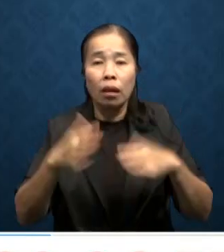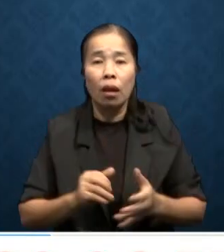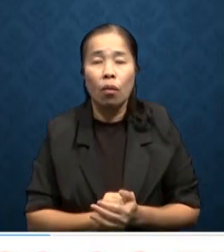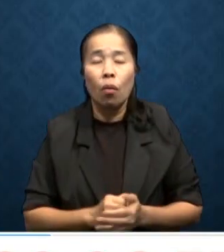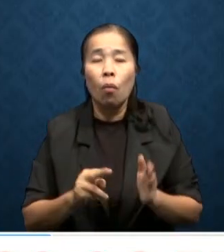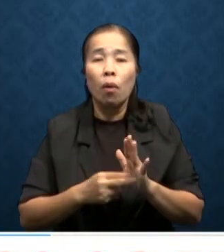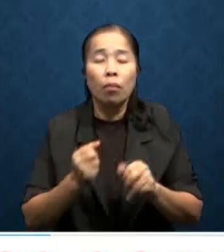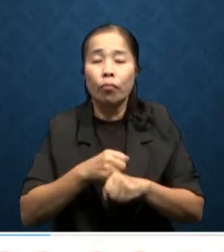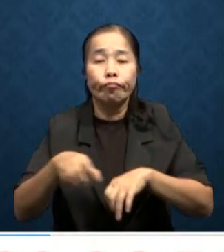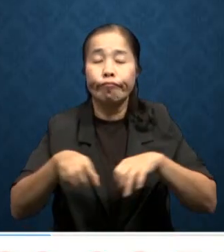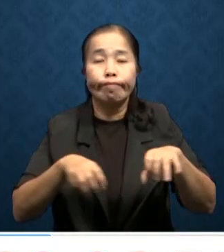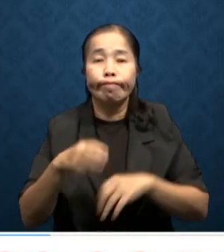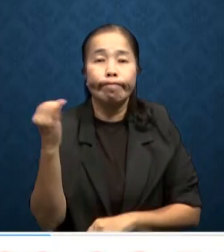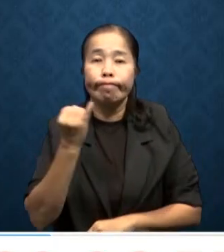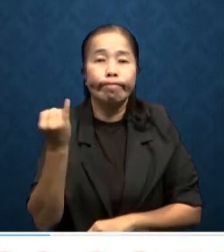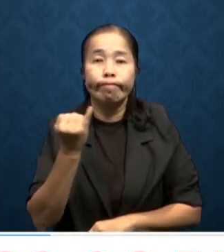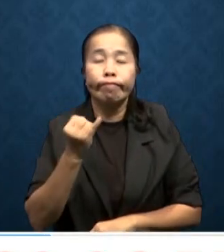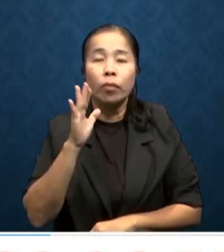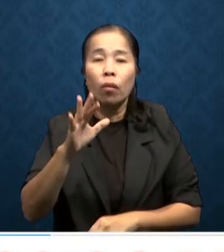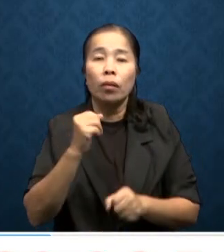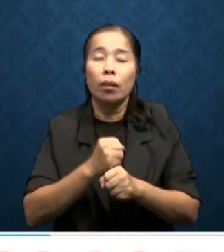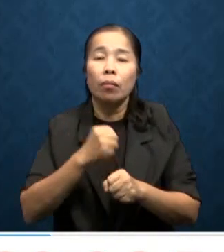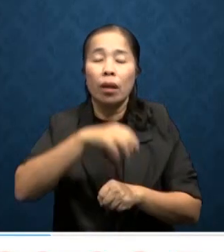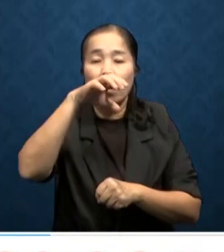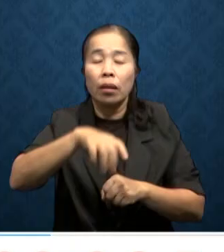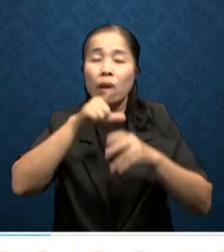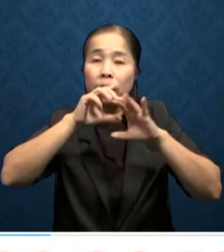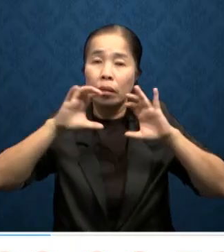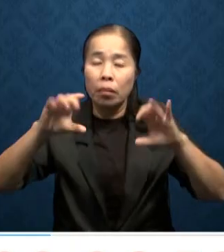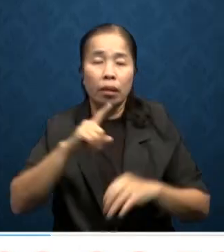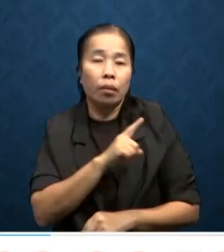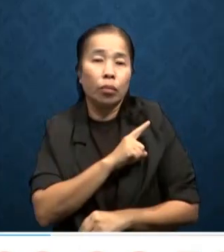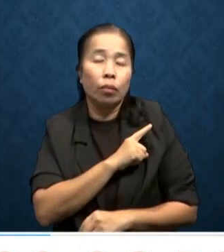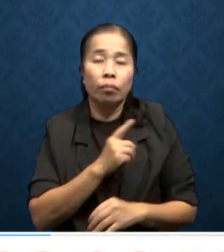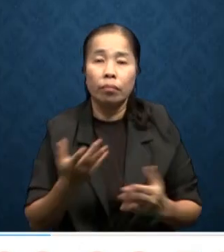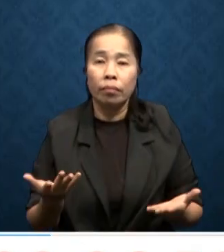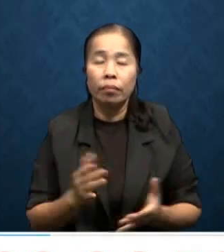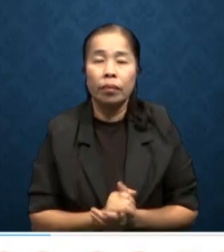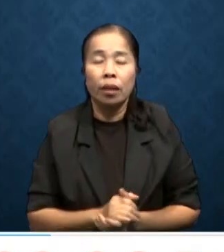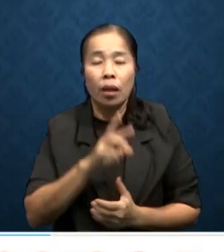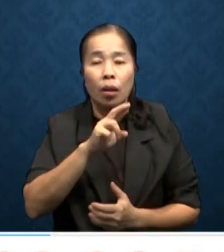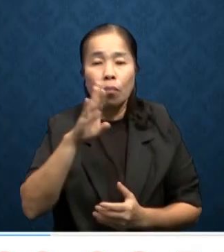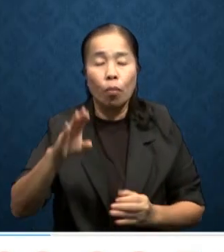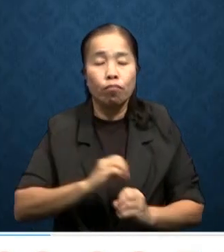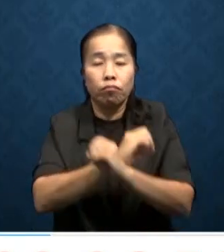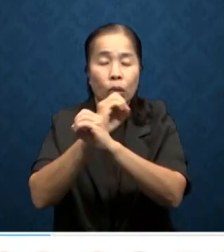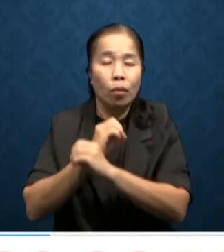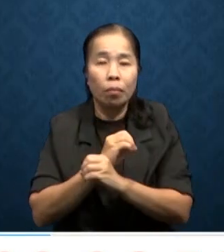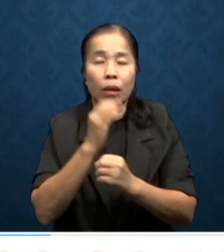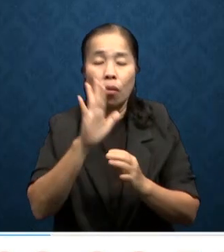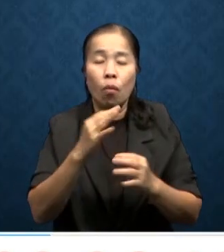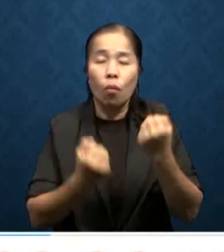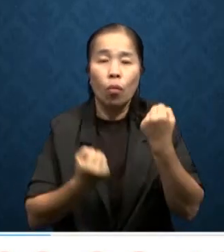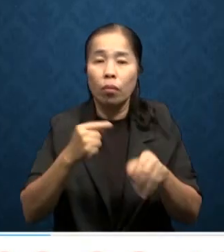ล้มเหลวและความหย่อนยานของการทำงานของหน่วยงานรัฐที่รับผิดชอบและระบบความปลอดภัยของรถที่นำมา